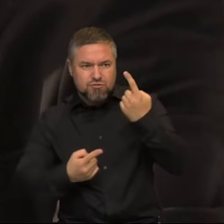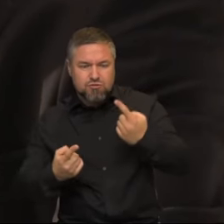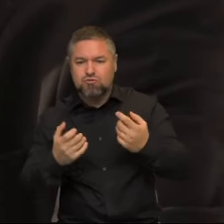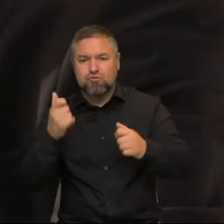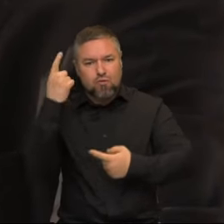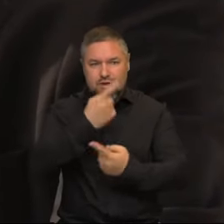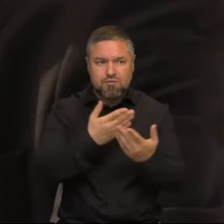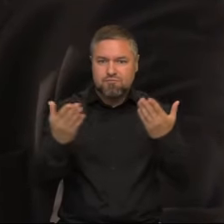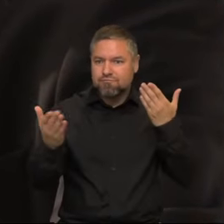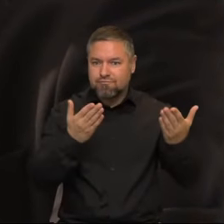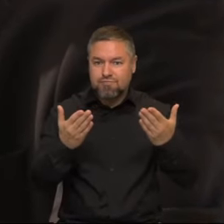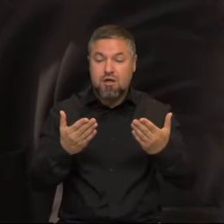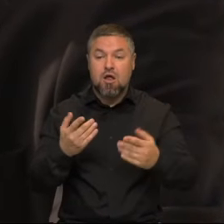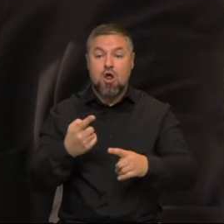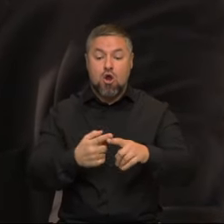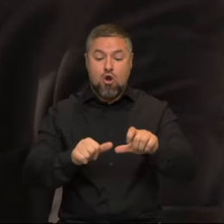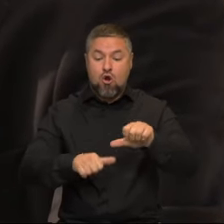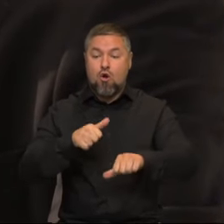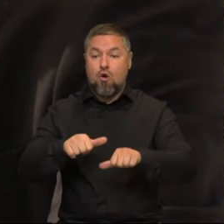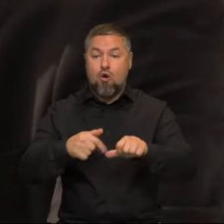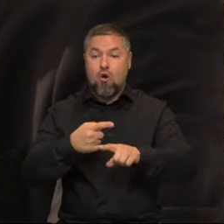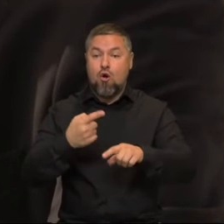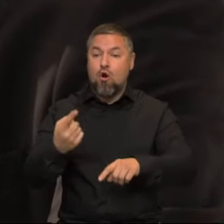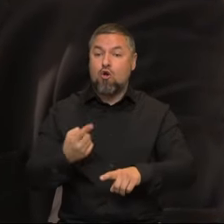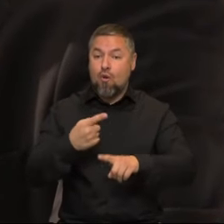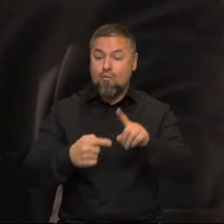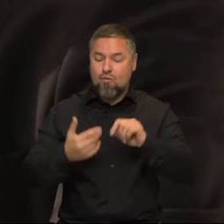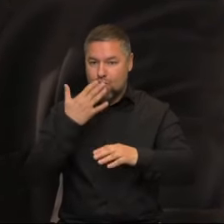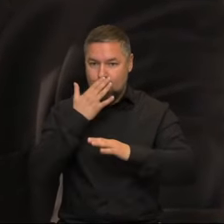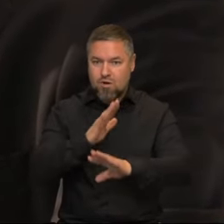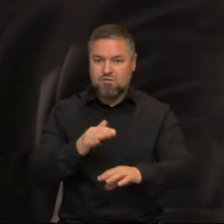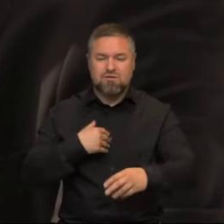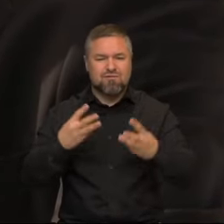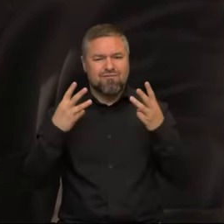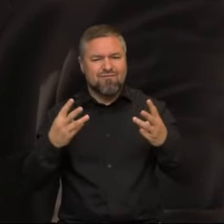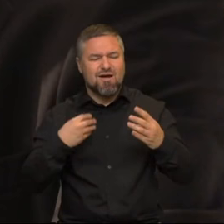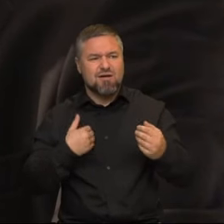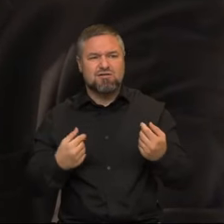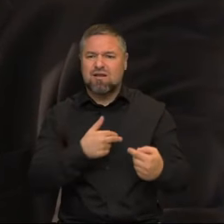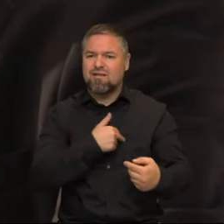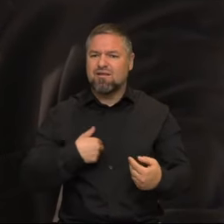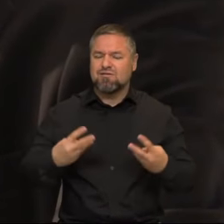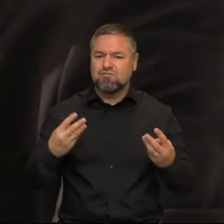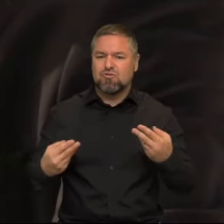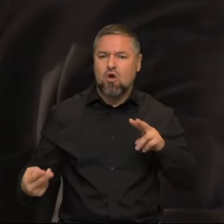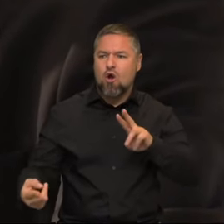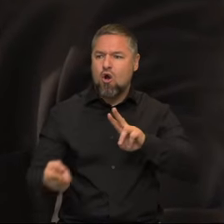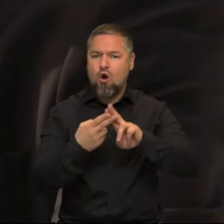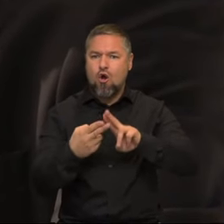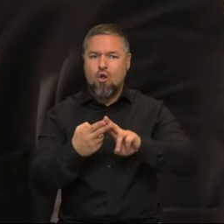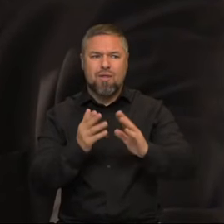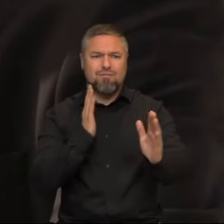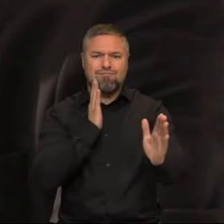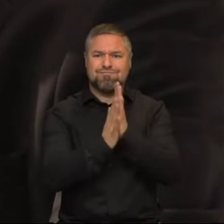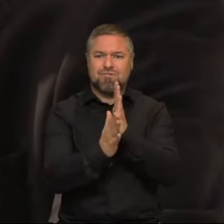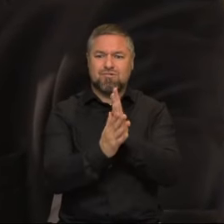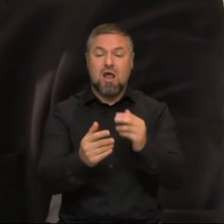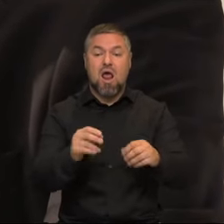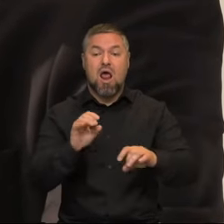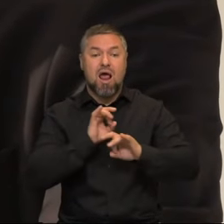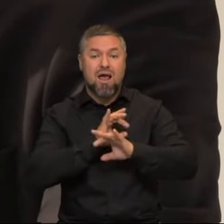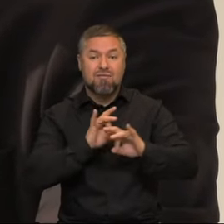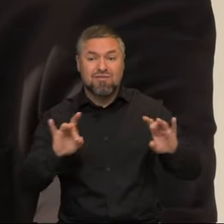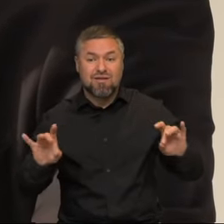półtora roku pokazały, jak ważne dla nas wszystkich jest nawiązywanie bezpośrednich relacji, a dla dydaktycznego rozwoju